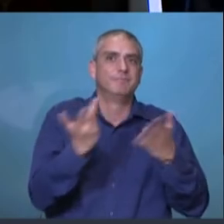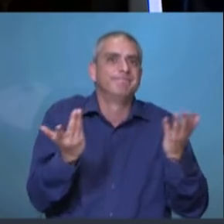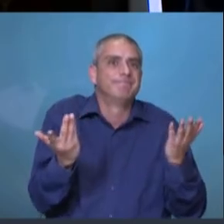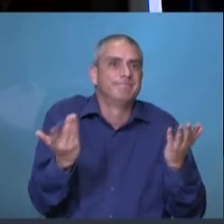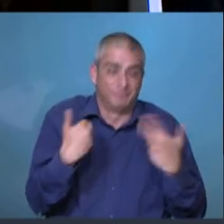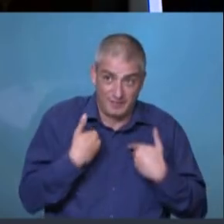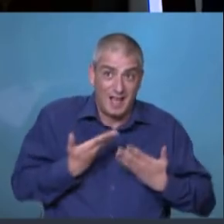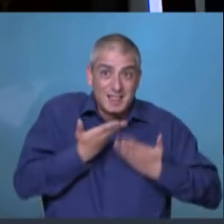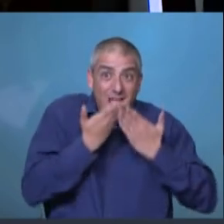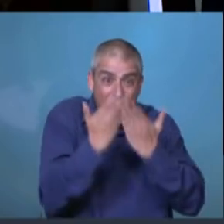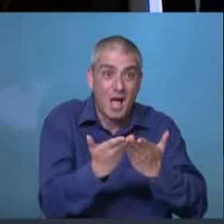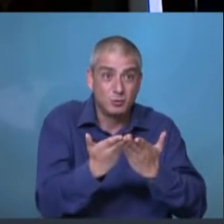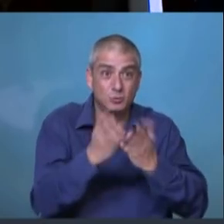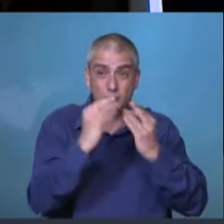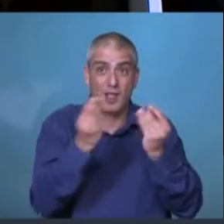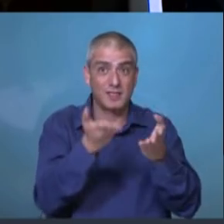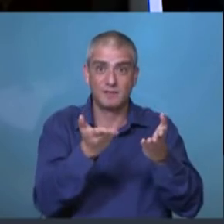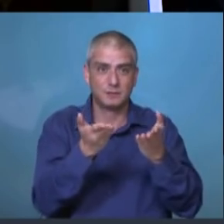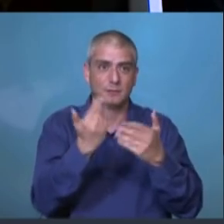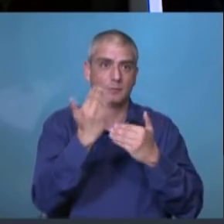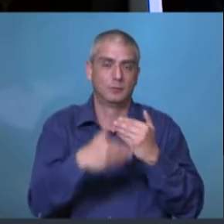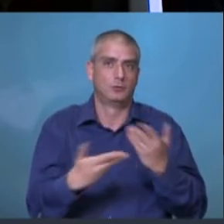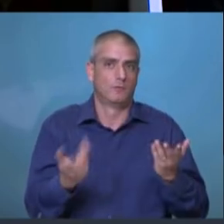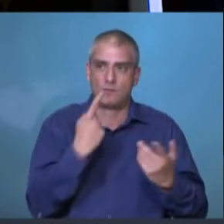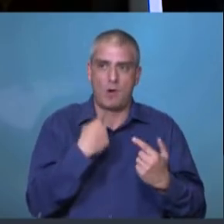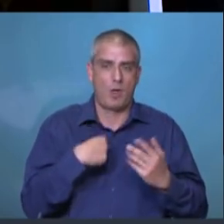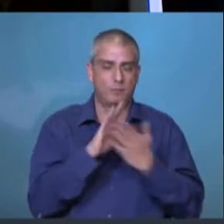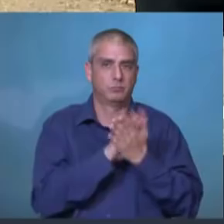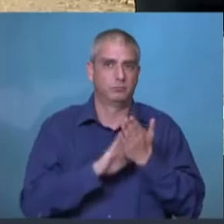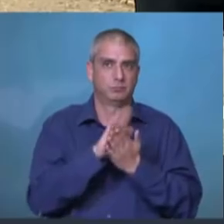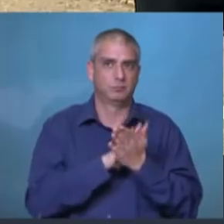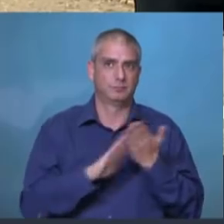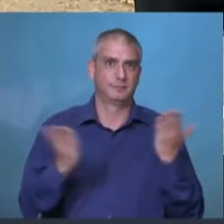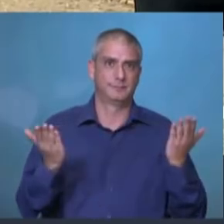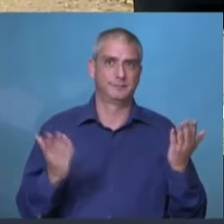תרמנו לדבר הזה, ואנחנו לא מוזכרים בכלל.